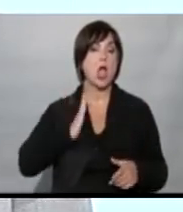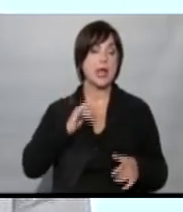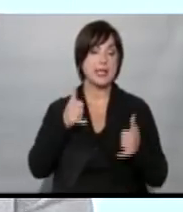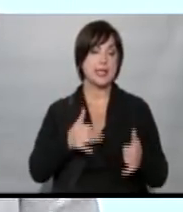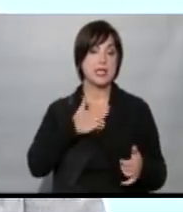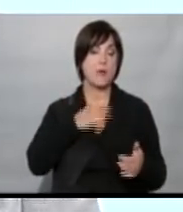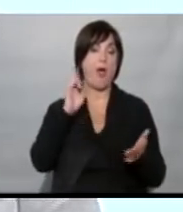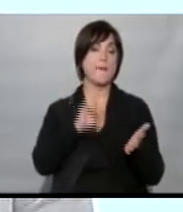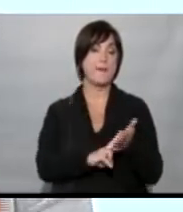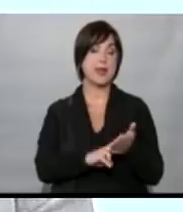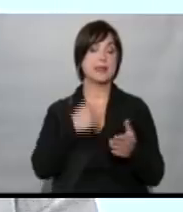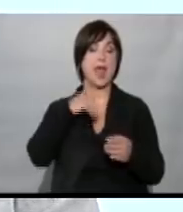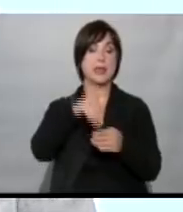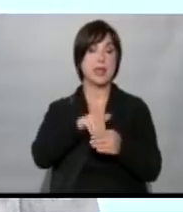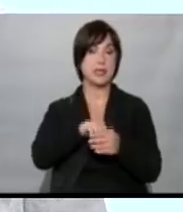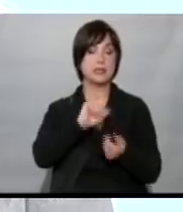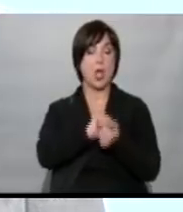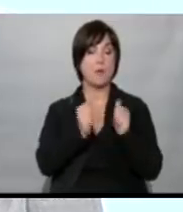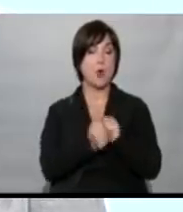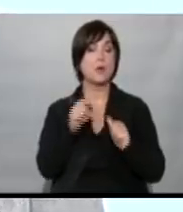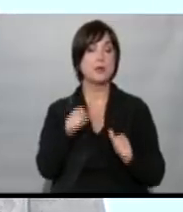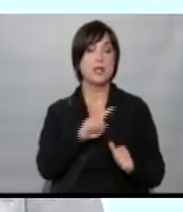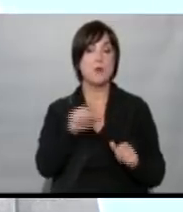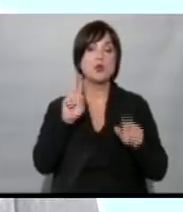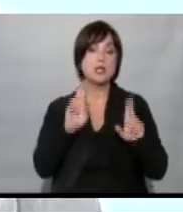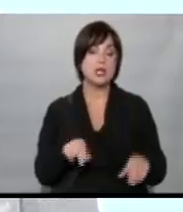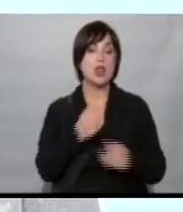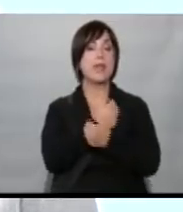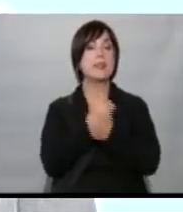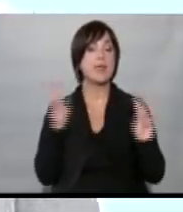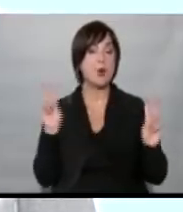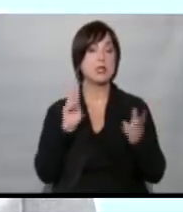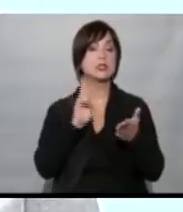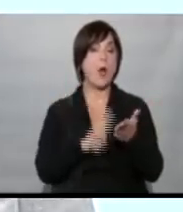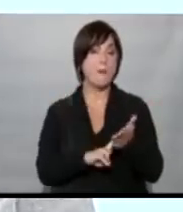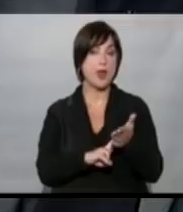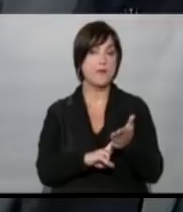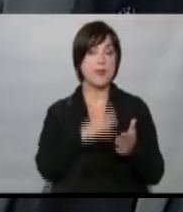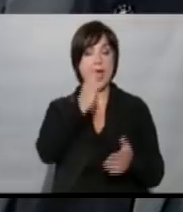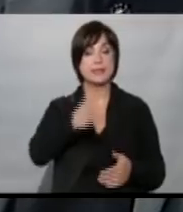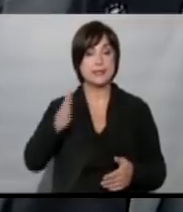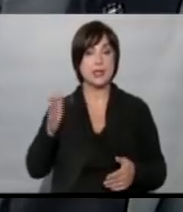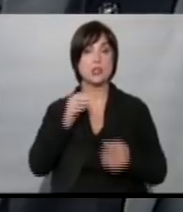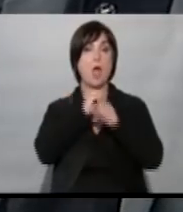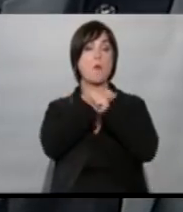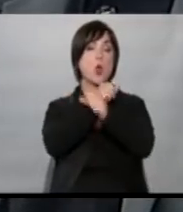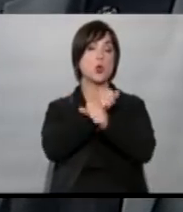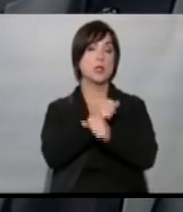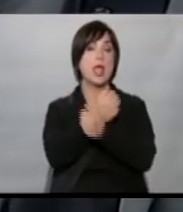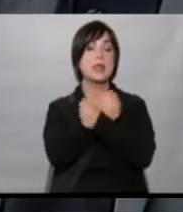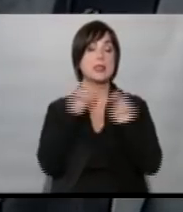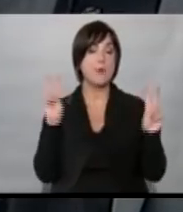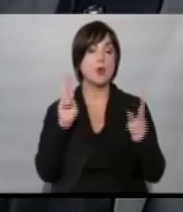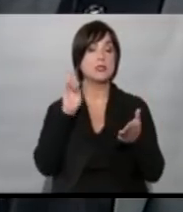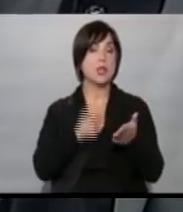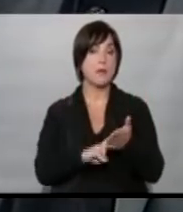сега ги имаме тие права да гласаме и се буриме за тоа, не може да се каже дека демократско право на секого е да бојкотира. Демократско е